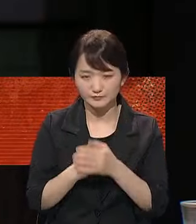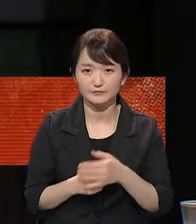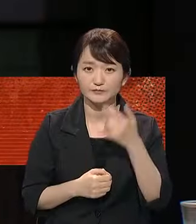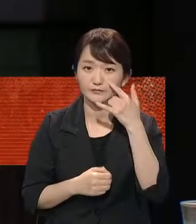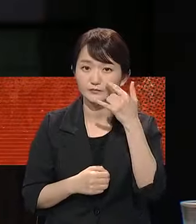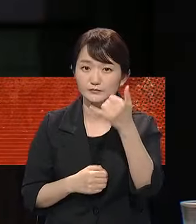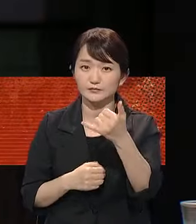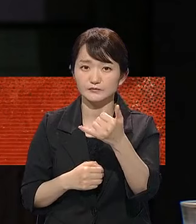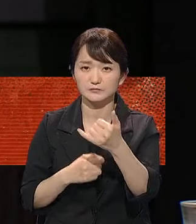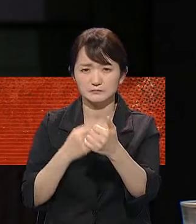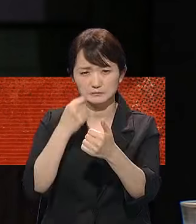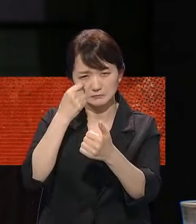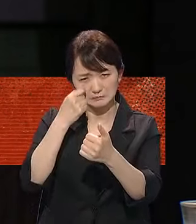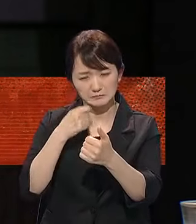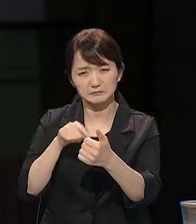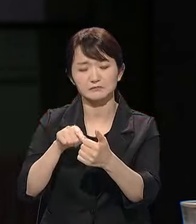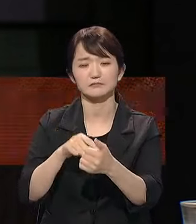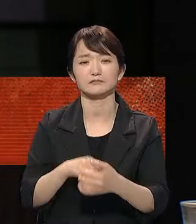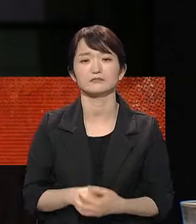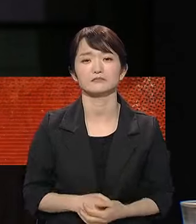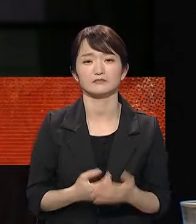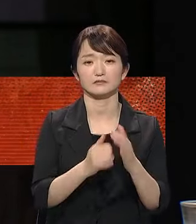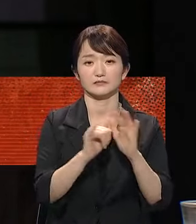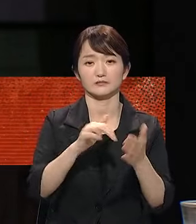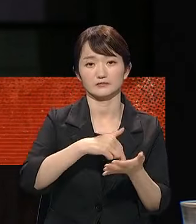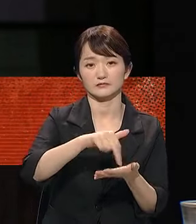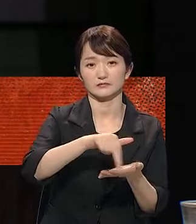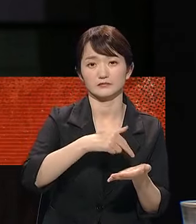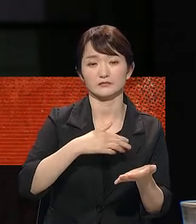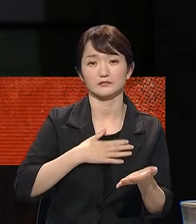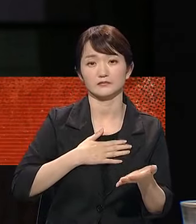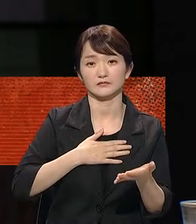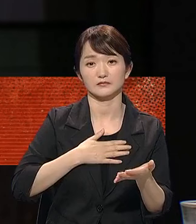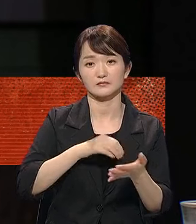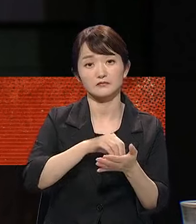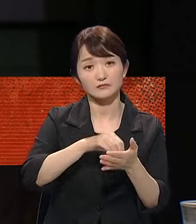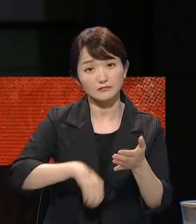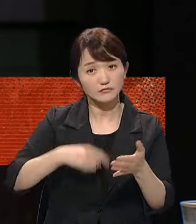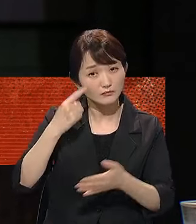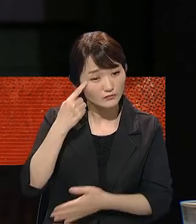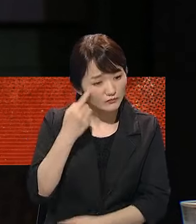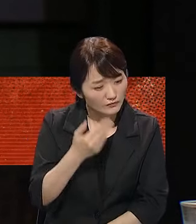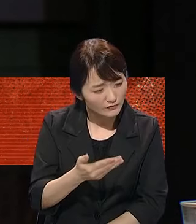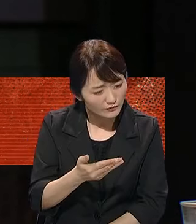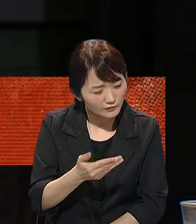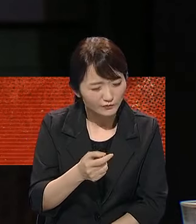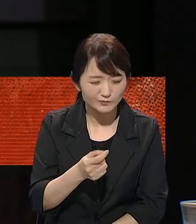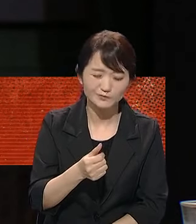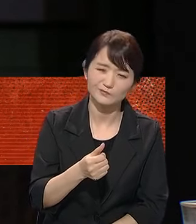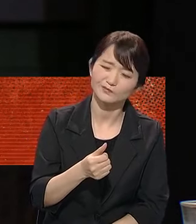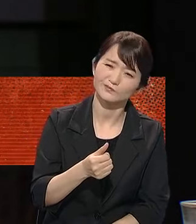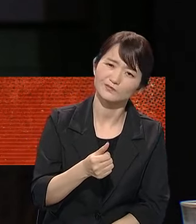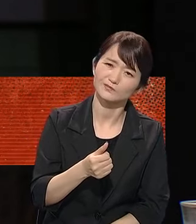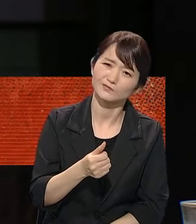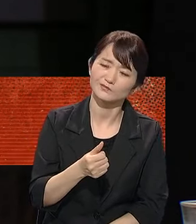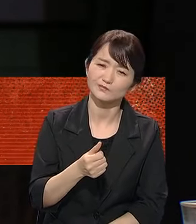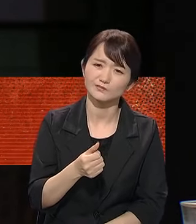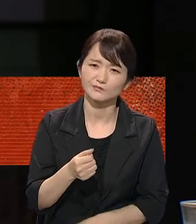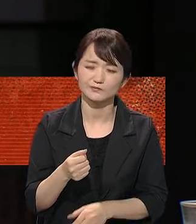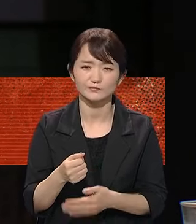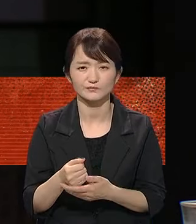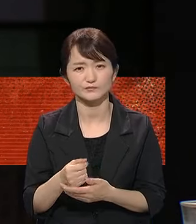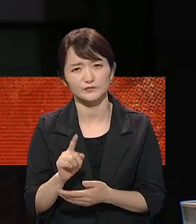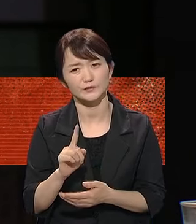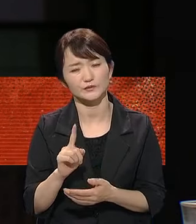부모님에게도 너무 서운했다고 하는데요 가족 단톡방에 왜 자기만 빠진 건지 물어보자고 하니까 좀 쫓아내지는 거 같아서